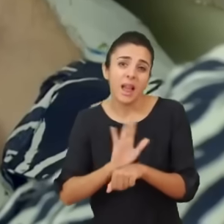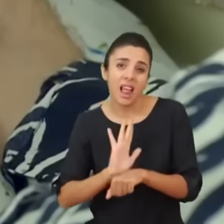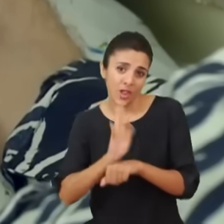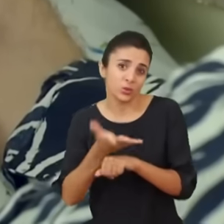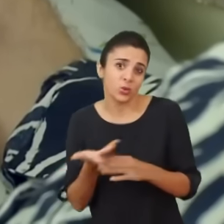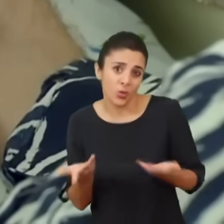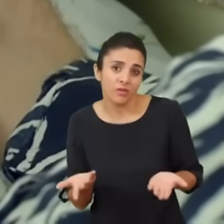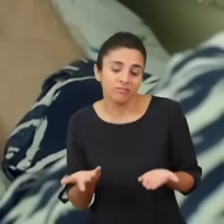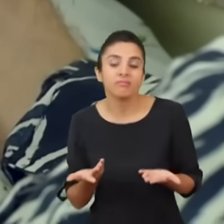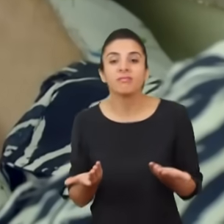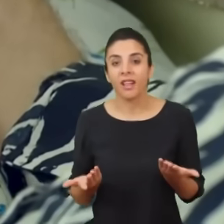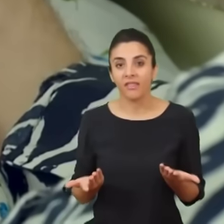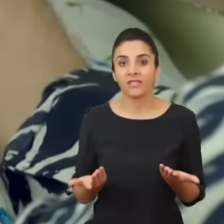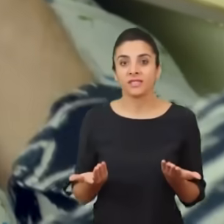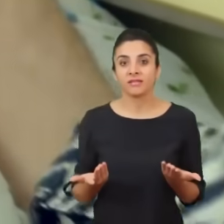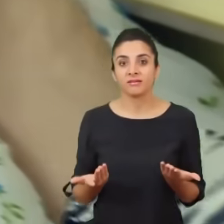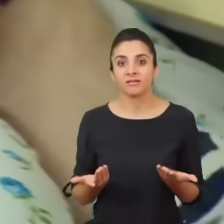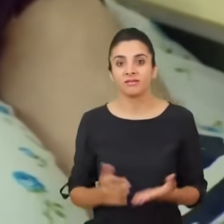geçer.